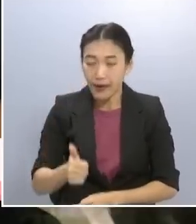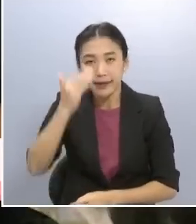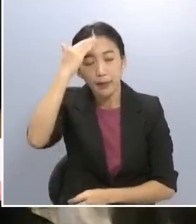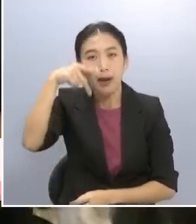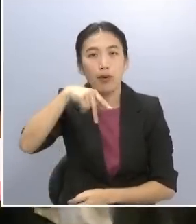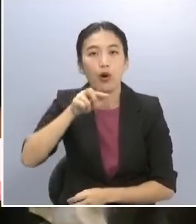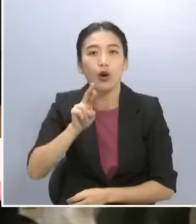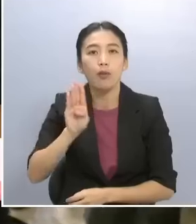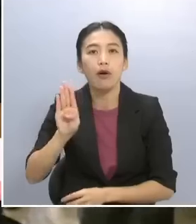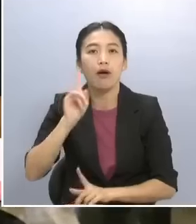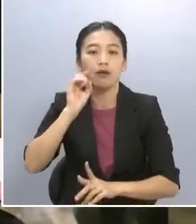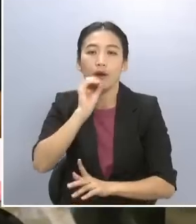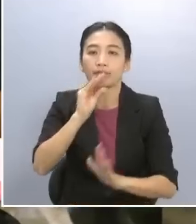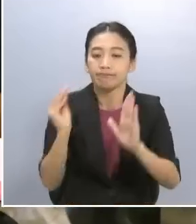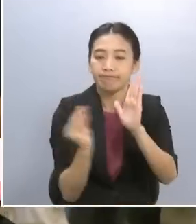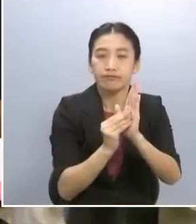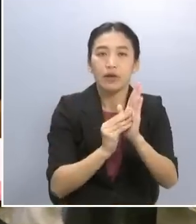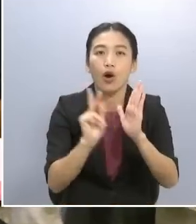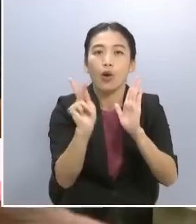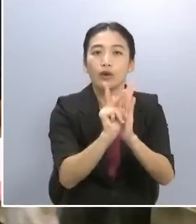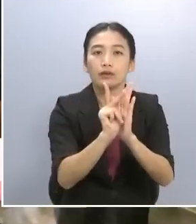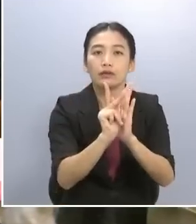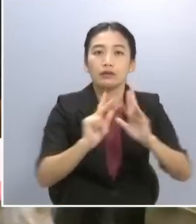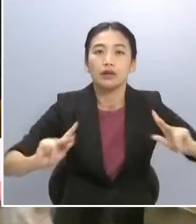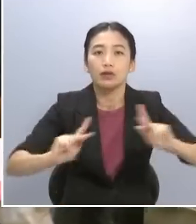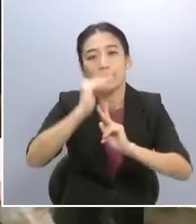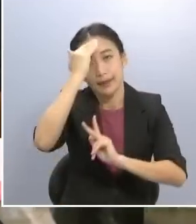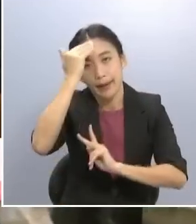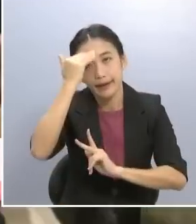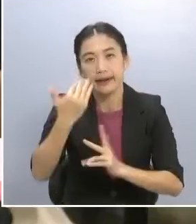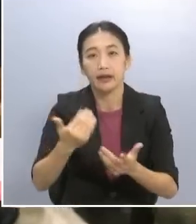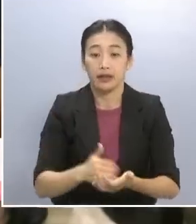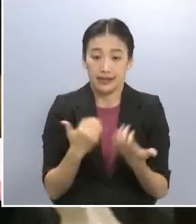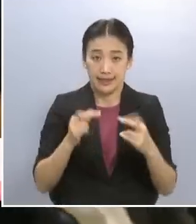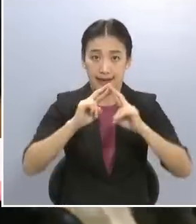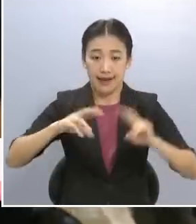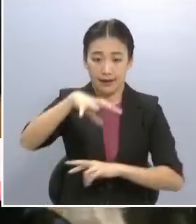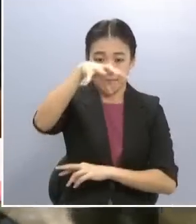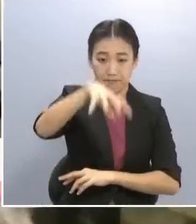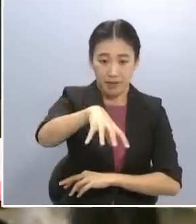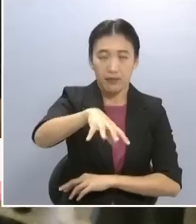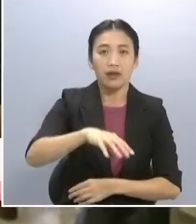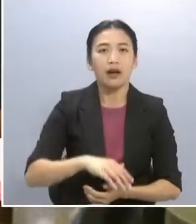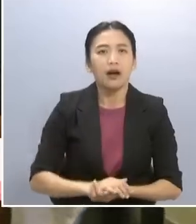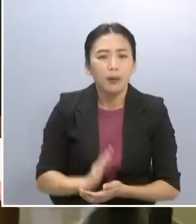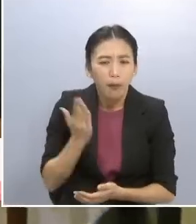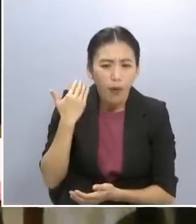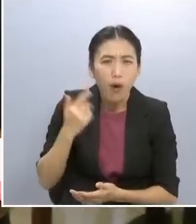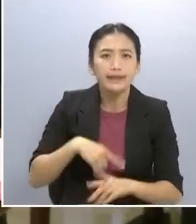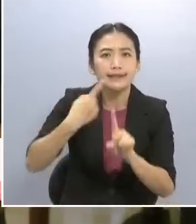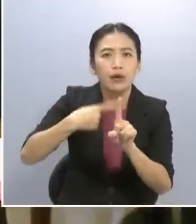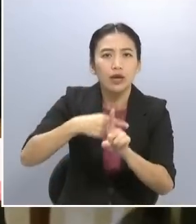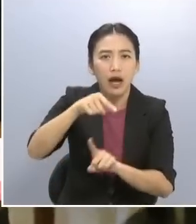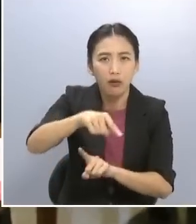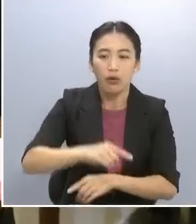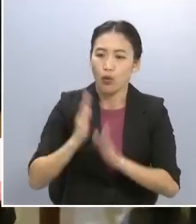ดังกล่าวเขาเพิ่งจะมาเช่าเมื่อเดือนตุลาคมปี65แค่4เดือนเองไม่เคยมีเจ้าหน้าที่มาตรวจสอบเลยแล้วก็ย้ำบอกว่าถ้า